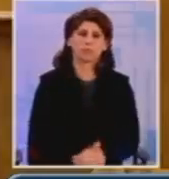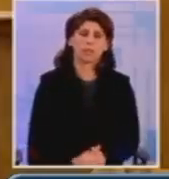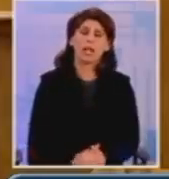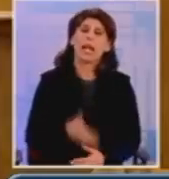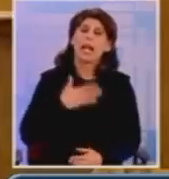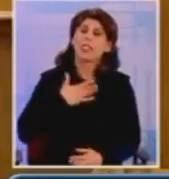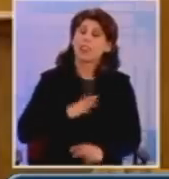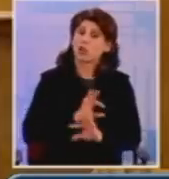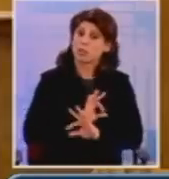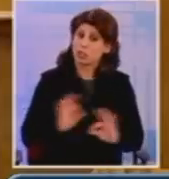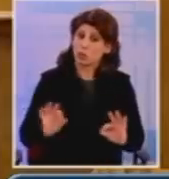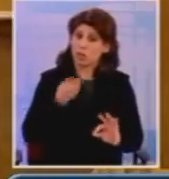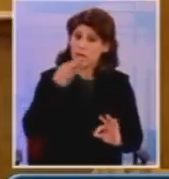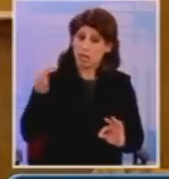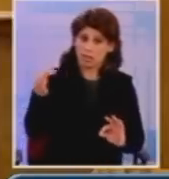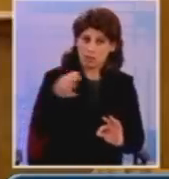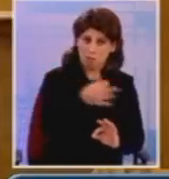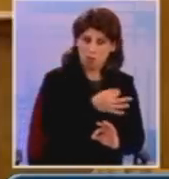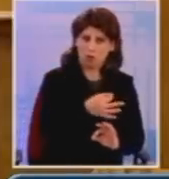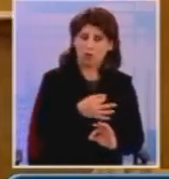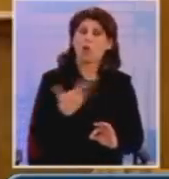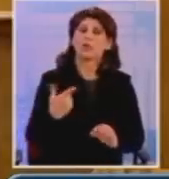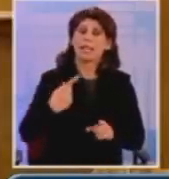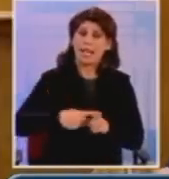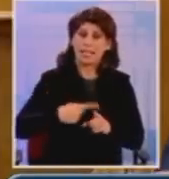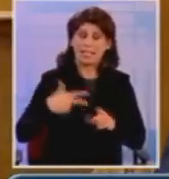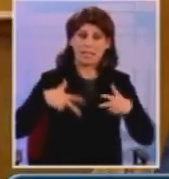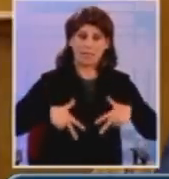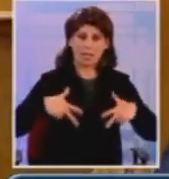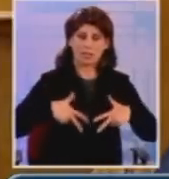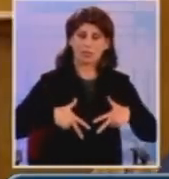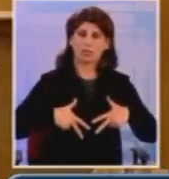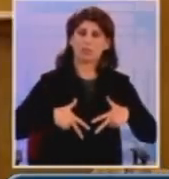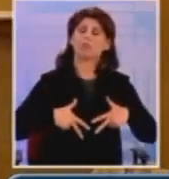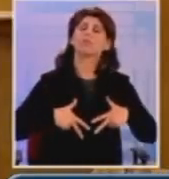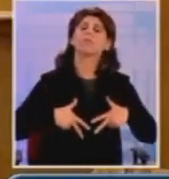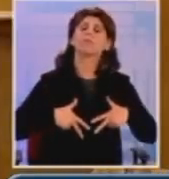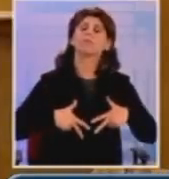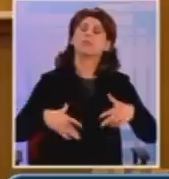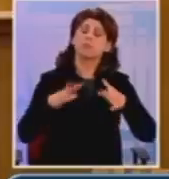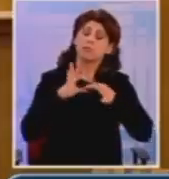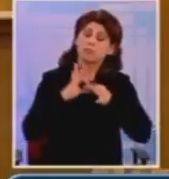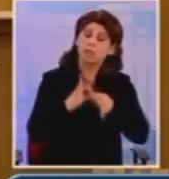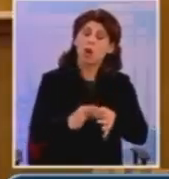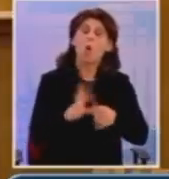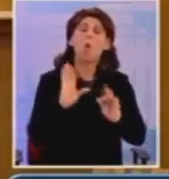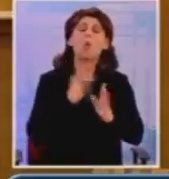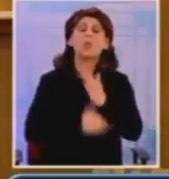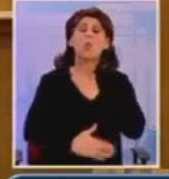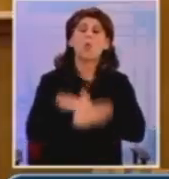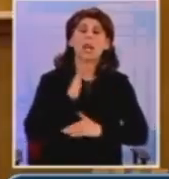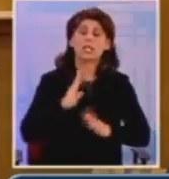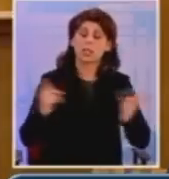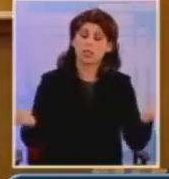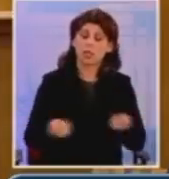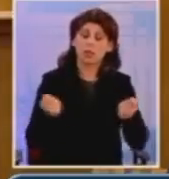θέλω να σας διαβεβαιώσω ότι η ελληνική κυβέρνηση θα εργαστεί άοκνα ώστε με